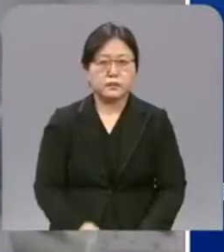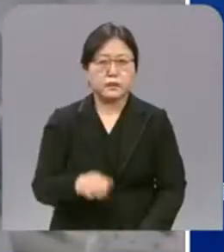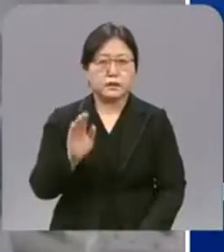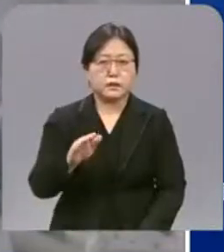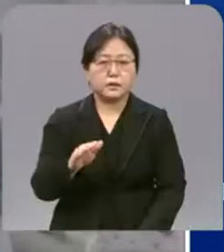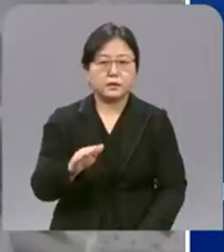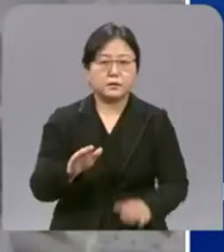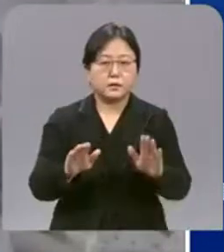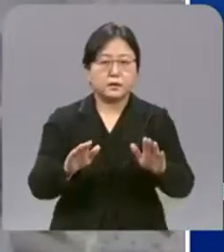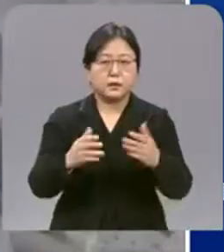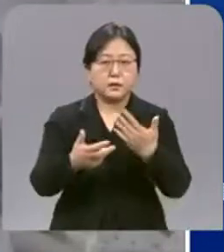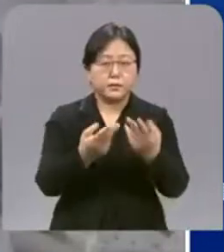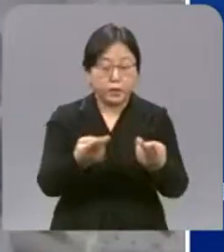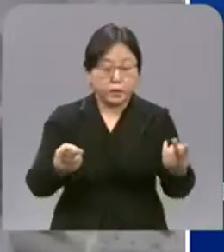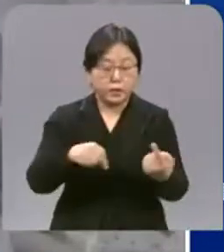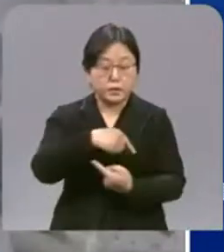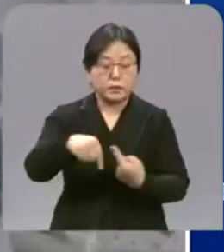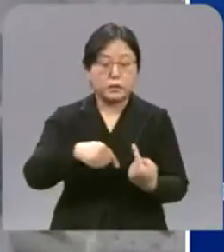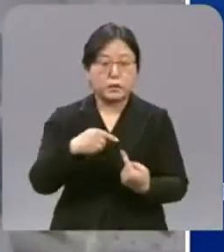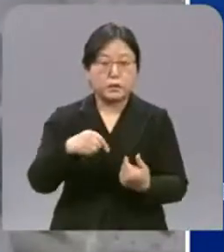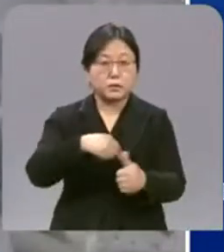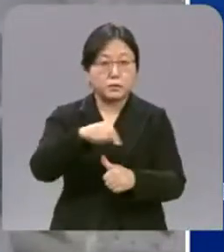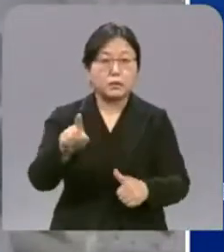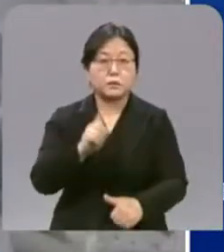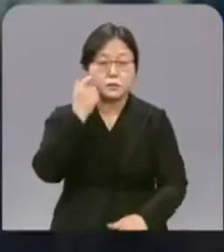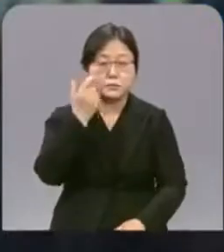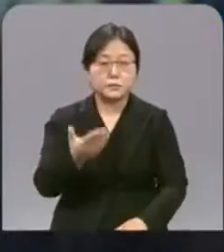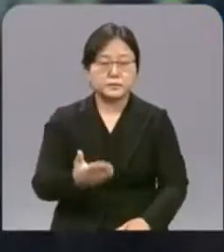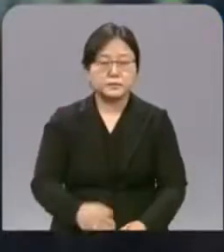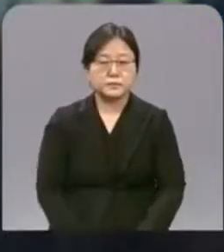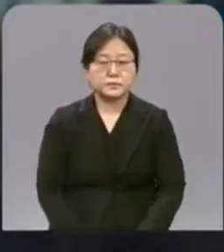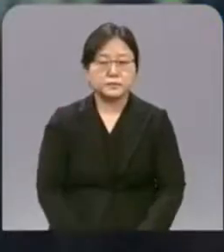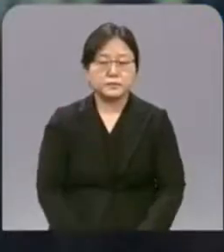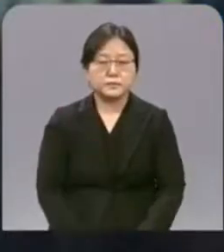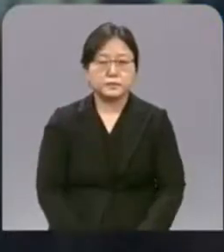민소훈 기자, 현재 병상 상황부터 전해주시죠.